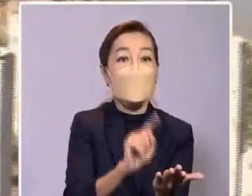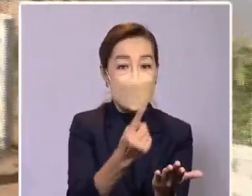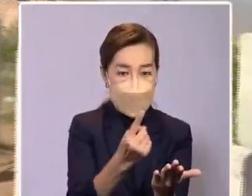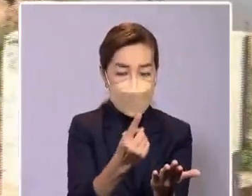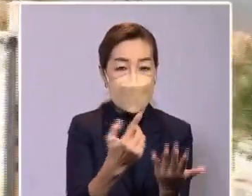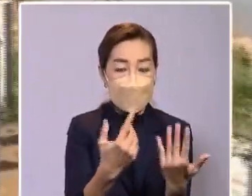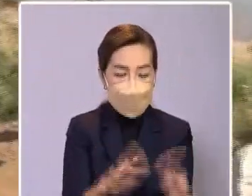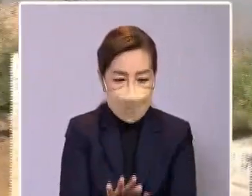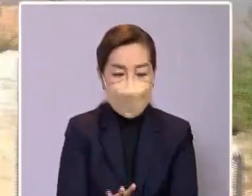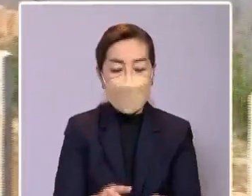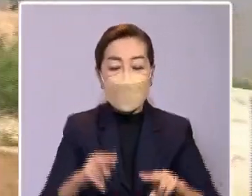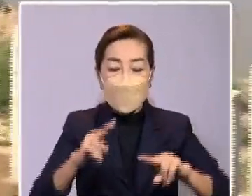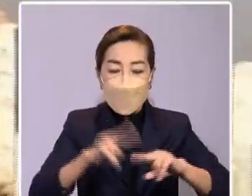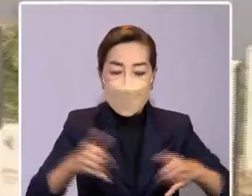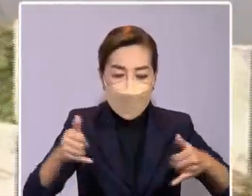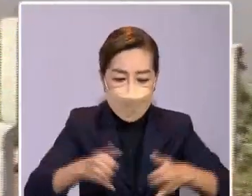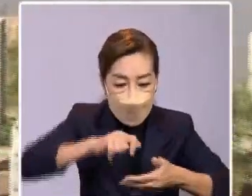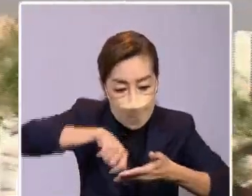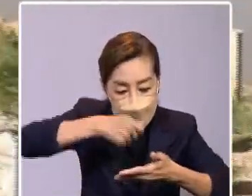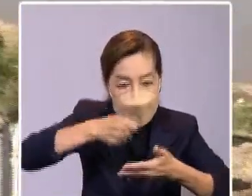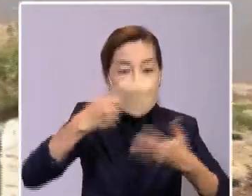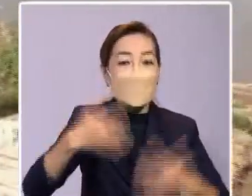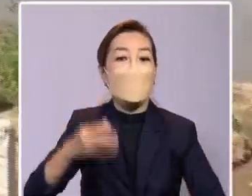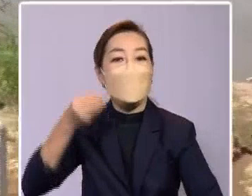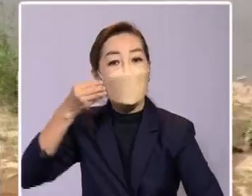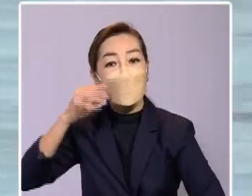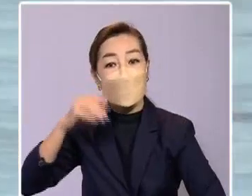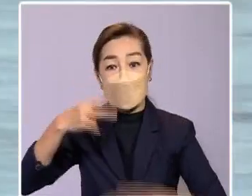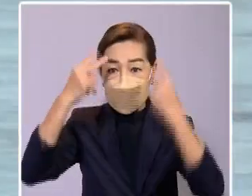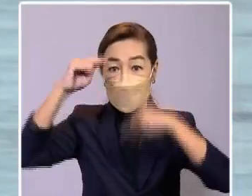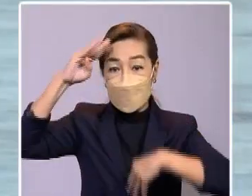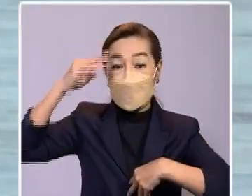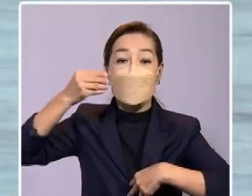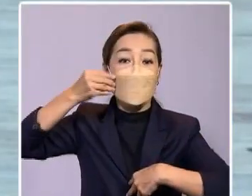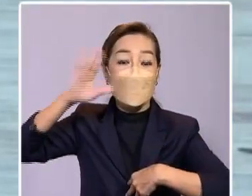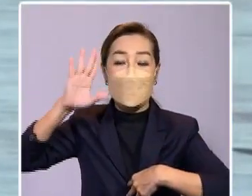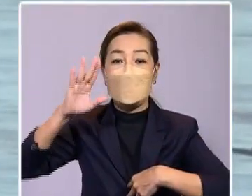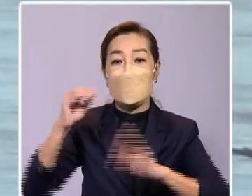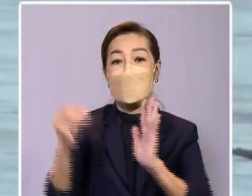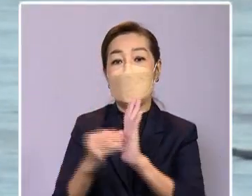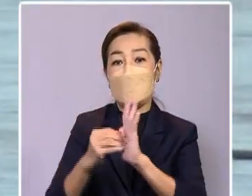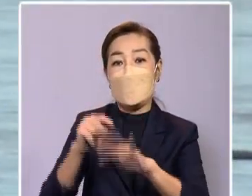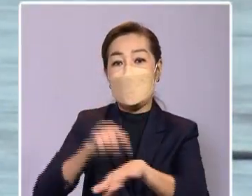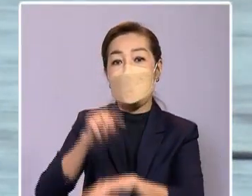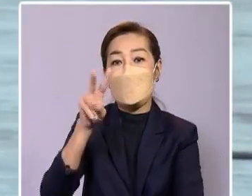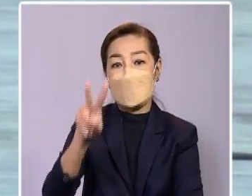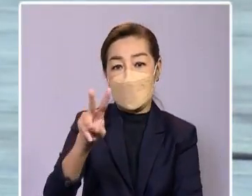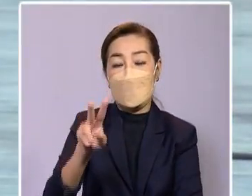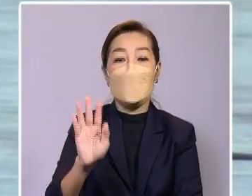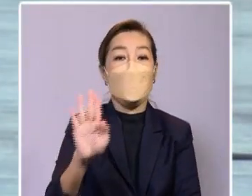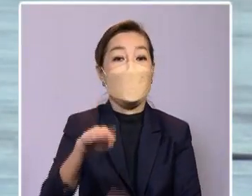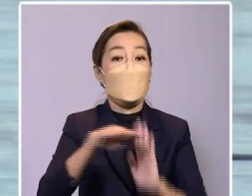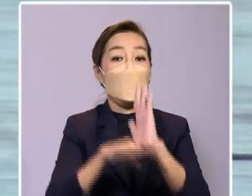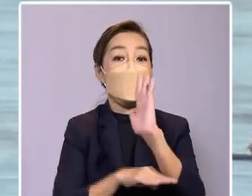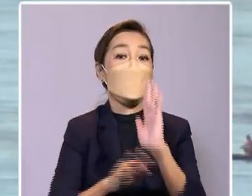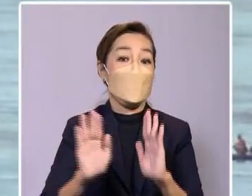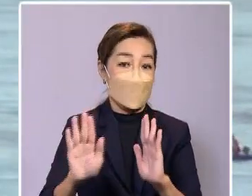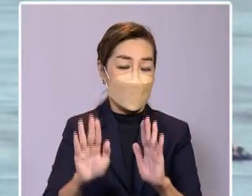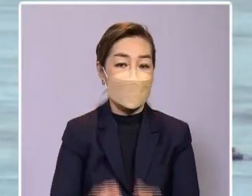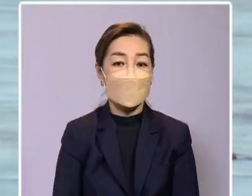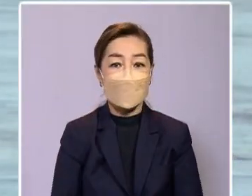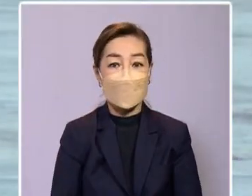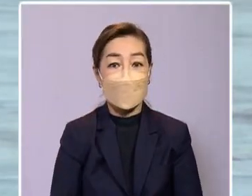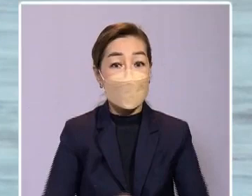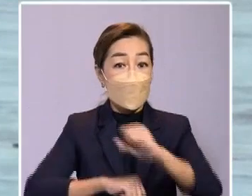แล้วร่วมกันรับประทานอาหารเดินทางกลับกรุงเทพในเวลาประมาณ 14:00 น.อันนี้ก็เป็นกำหนดการคร่าวๆนะคะโดยโครง